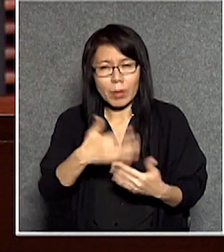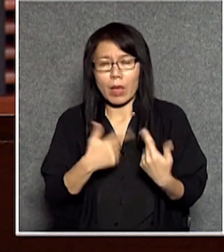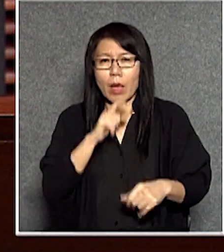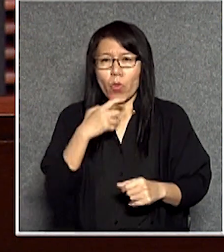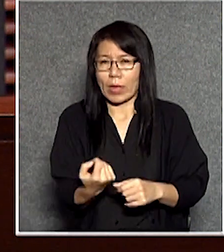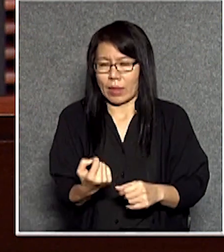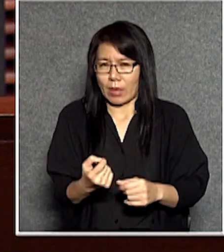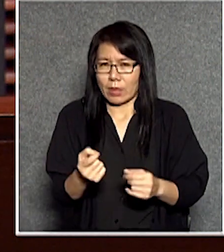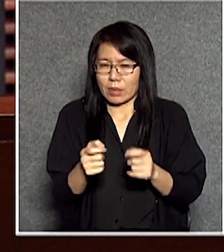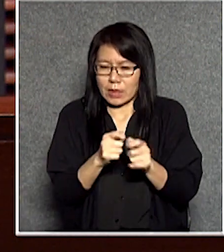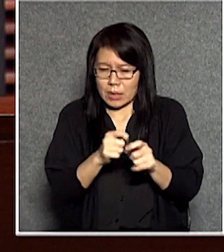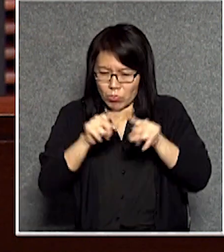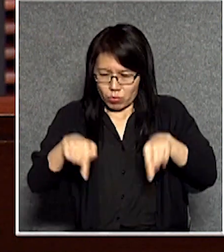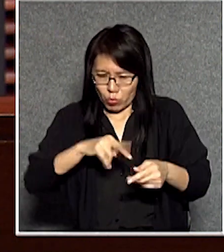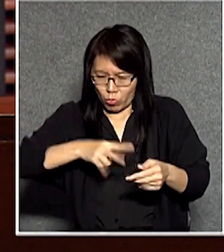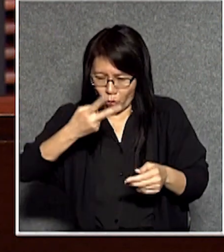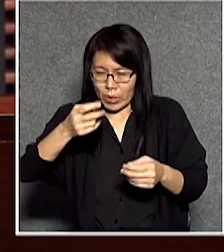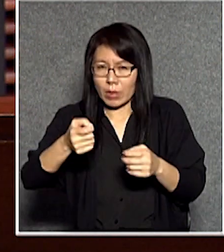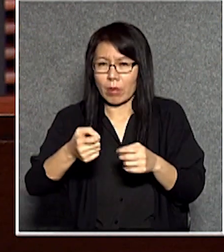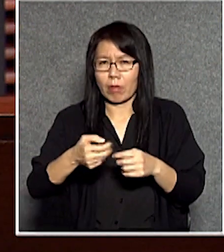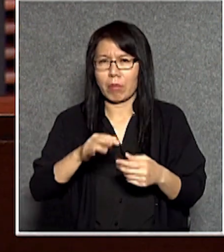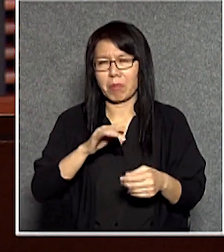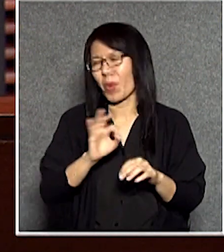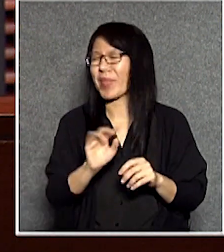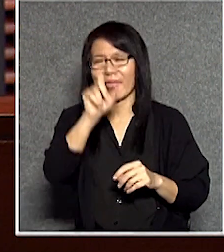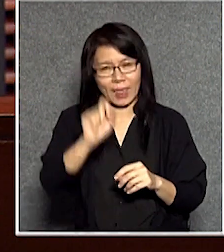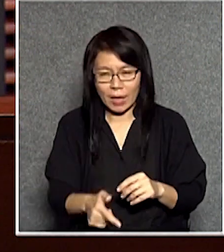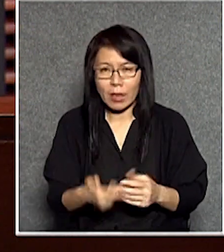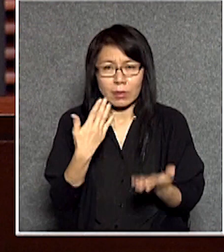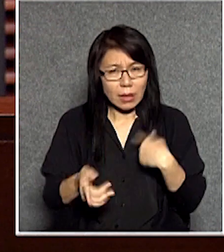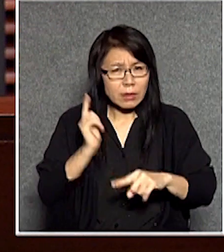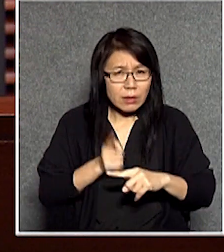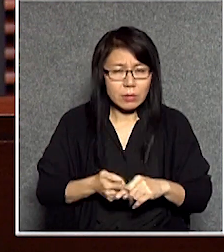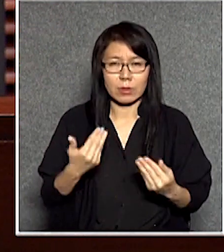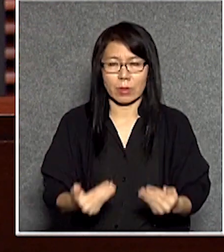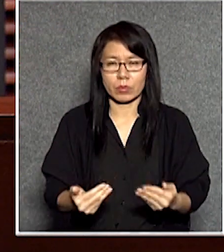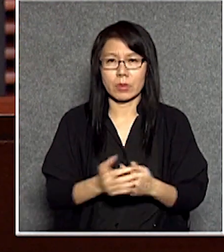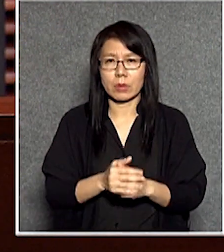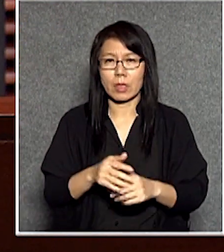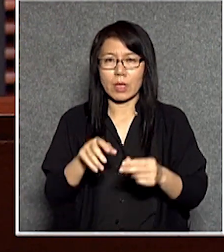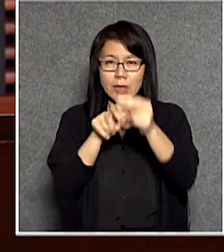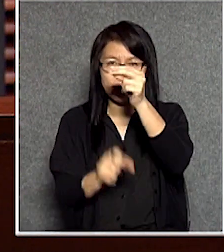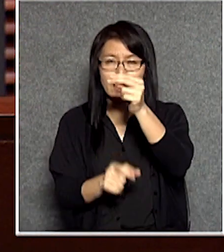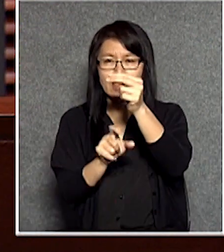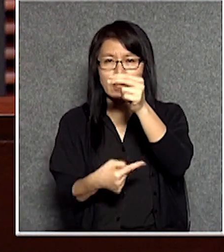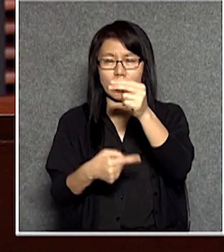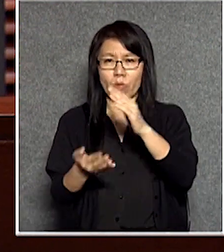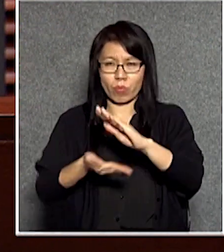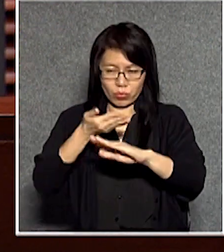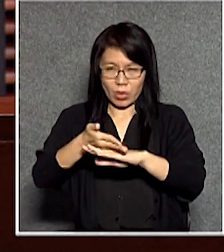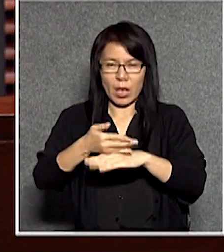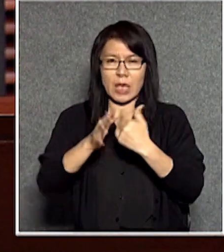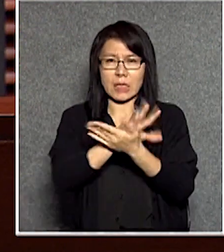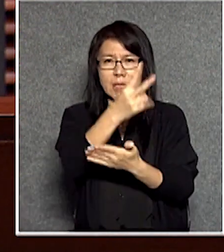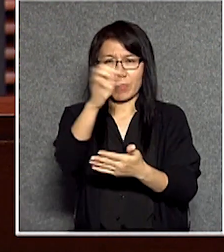的文件修改事件，沒有什麼大不了，但本質上今次是回歸20年以來最嚴重的公